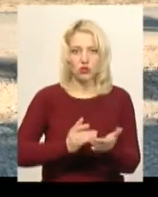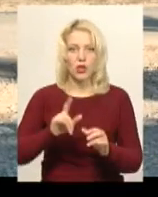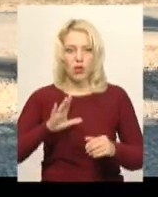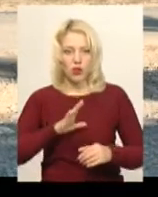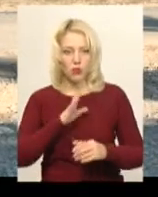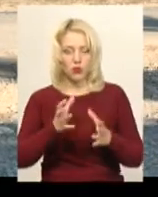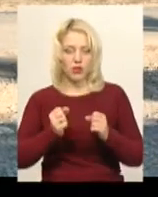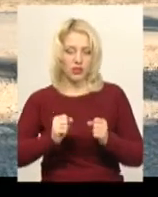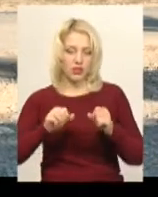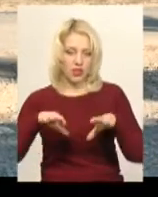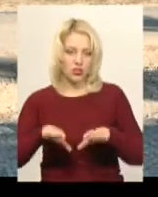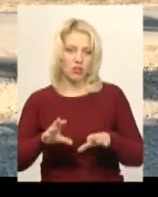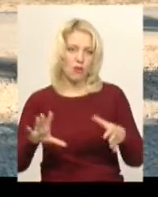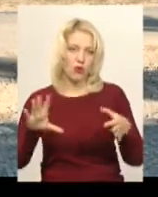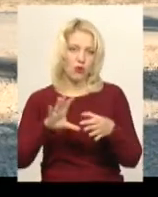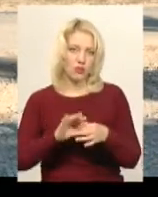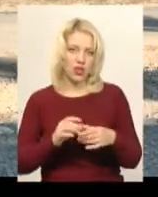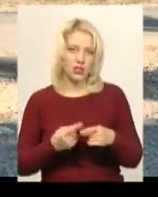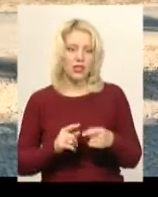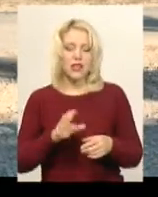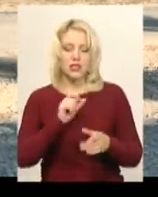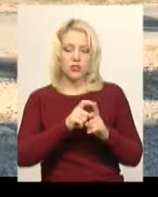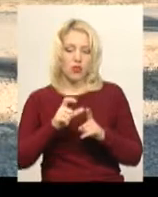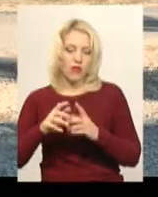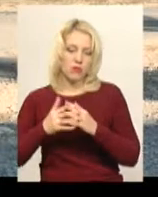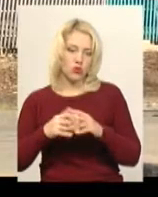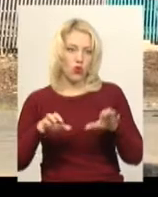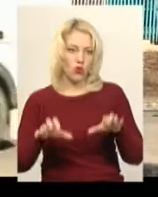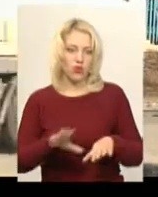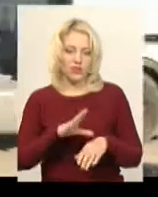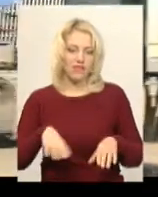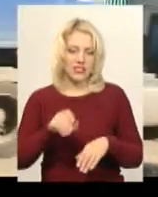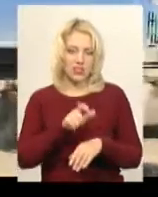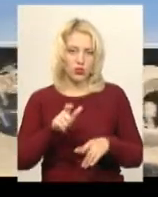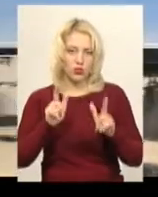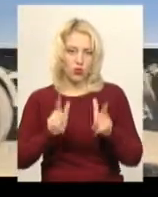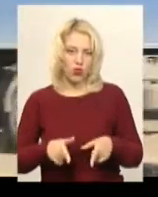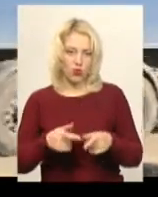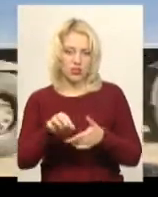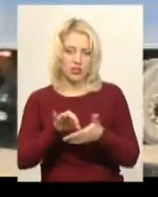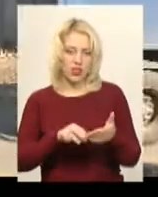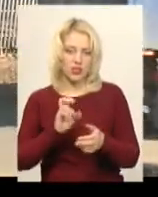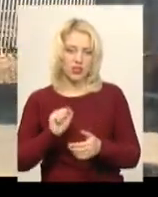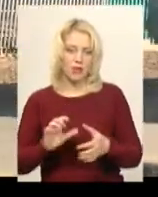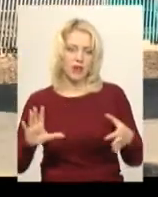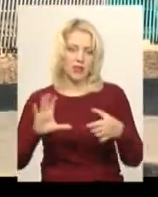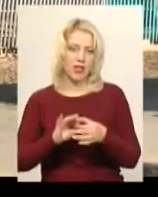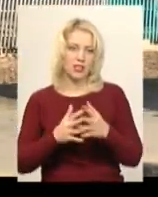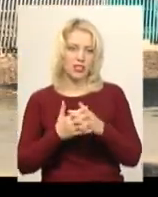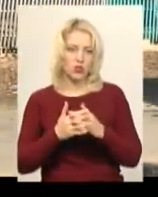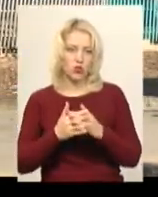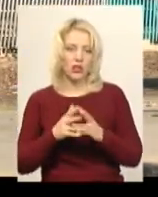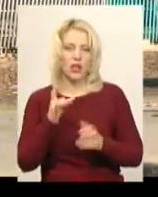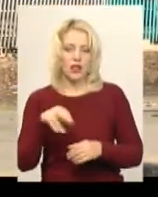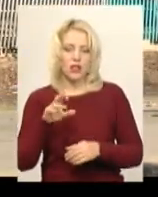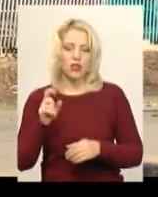прийнято рішення про об'єднання. За словами сільського голови, не всі жителі шести сіл одразу погодилися на приєднання сільської ради до Красилівської